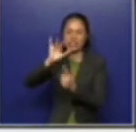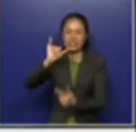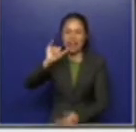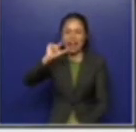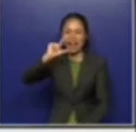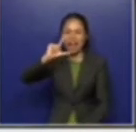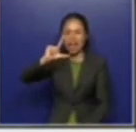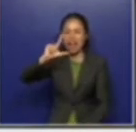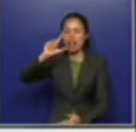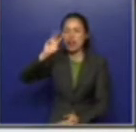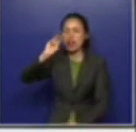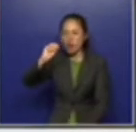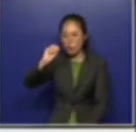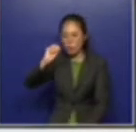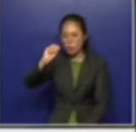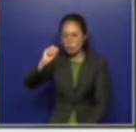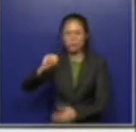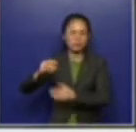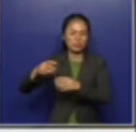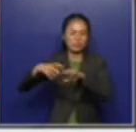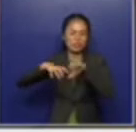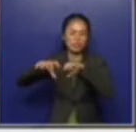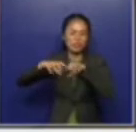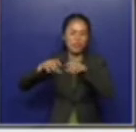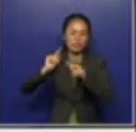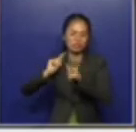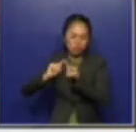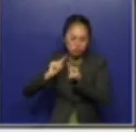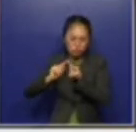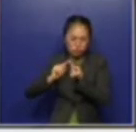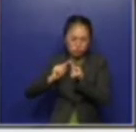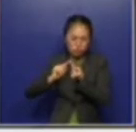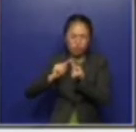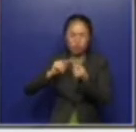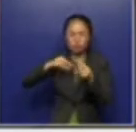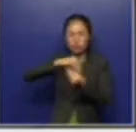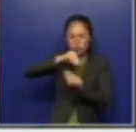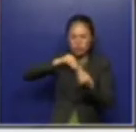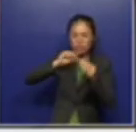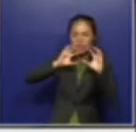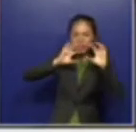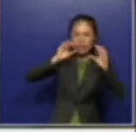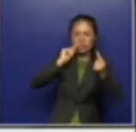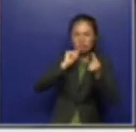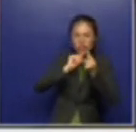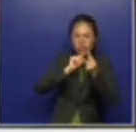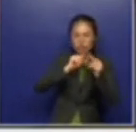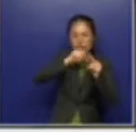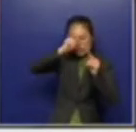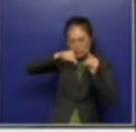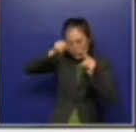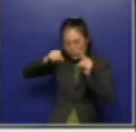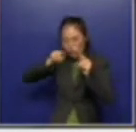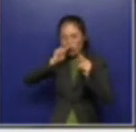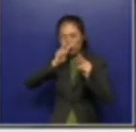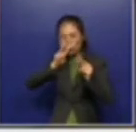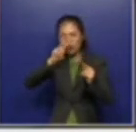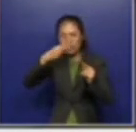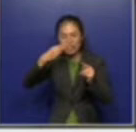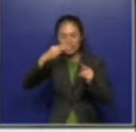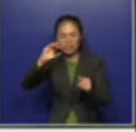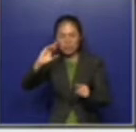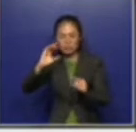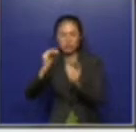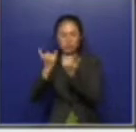ของรัฐบาลเกี่ยวข้องกับคลื่นความถี่ตั้งแต่ HF VHF UHF จนกระทั่งมาสู่ระบบดิจิตอลในปัจ